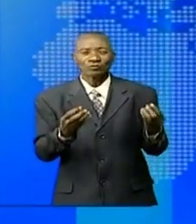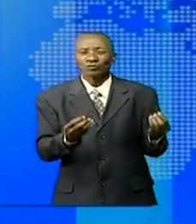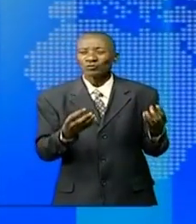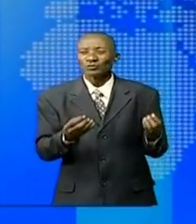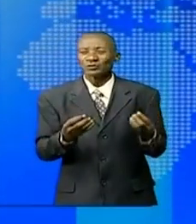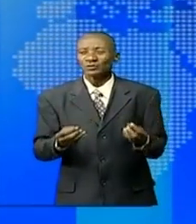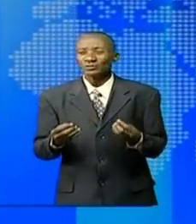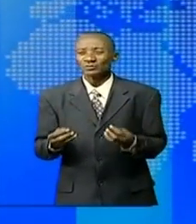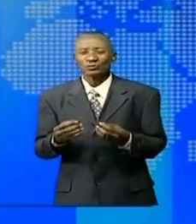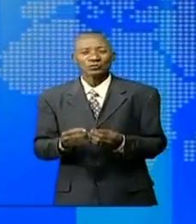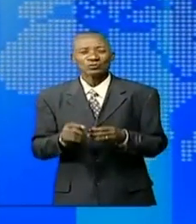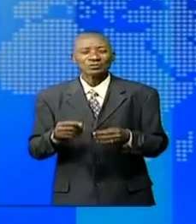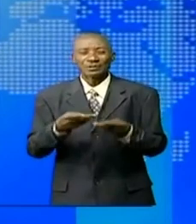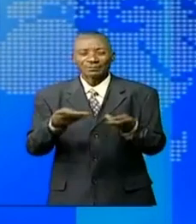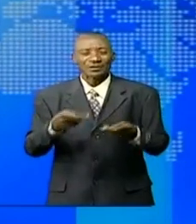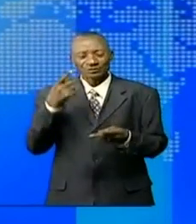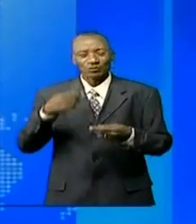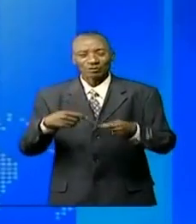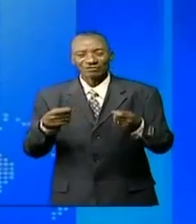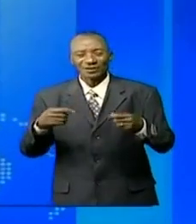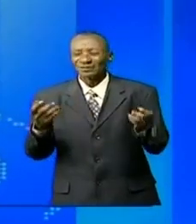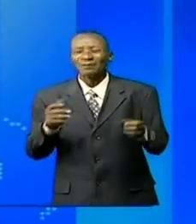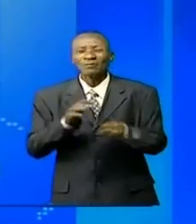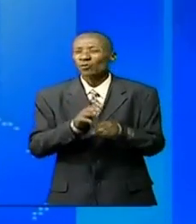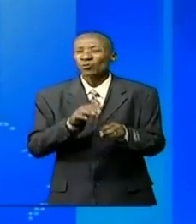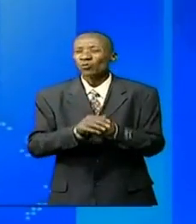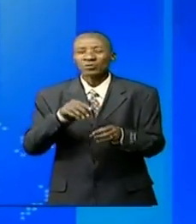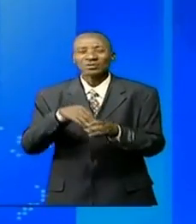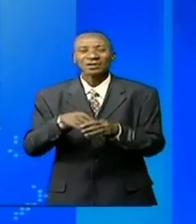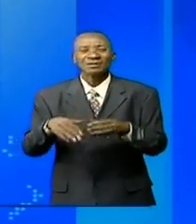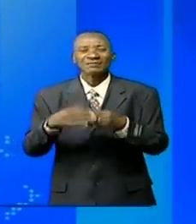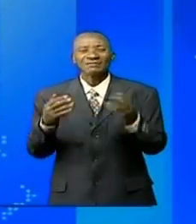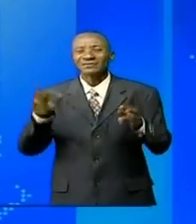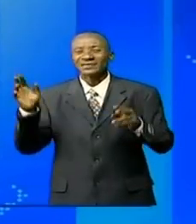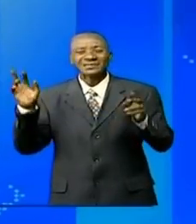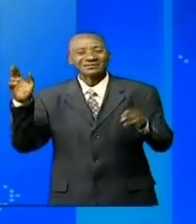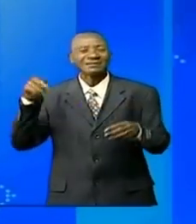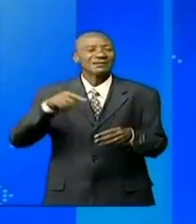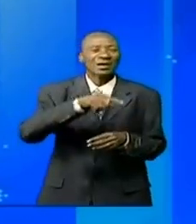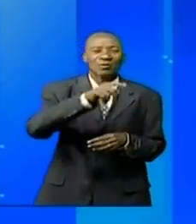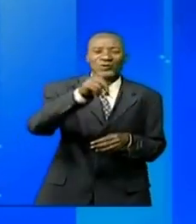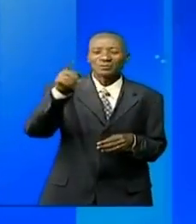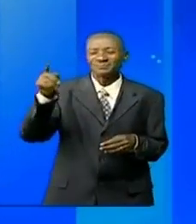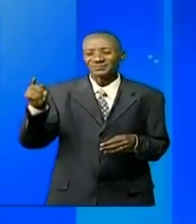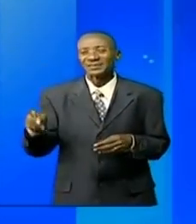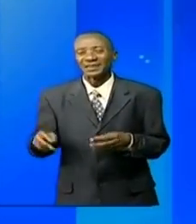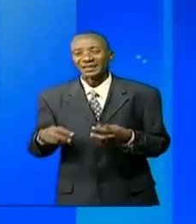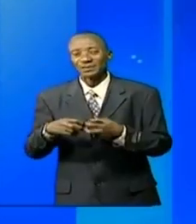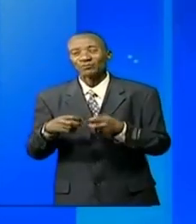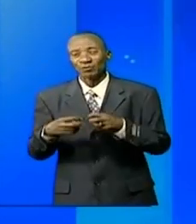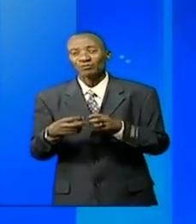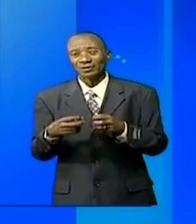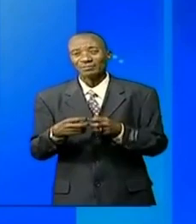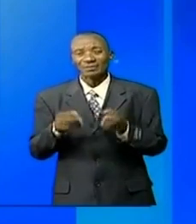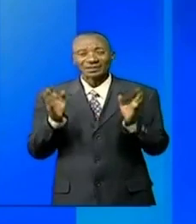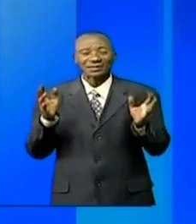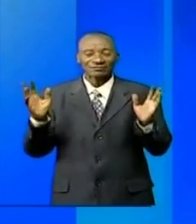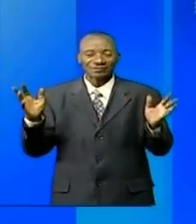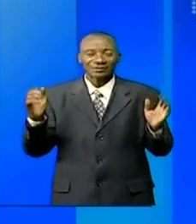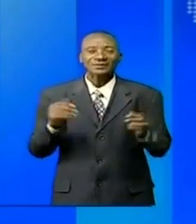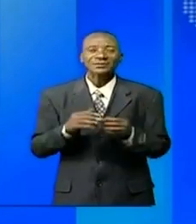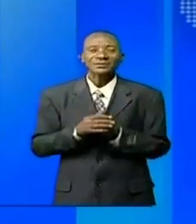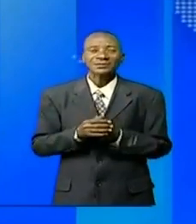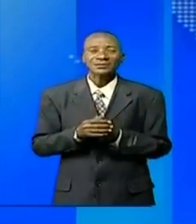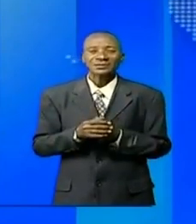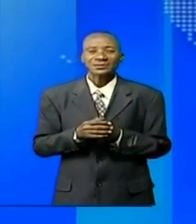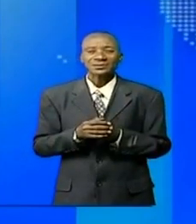cette spécialité culinaire. Les questions sont celles de savoir si ces repas prêts à manger sont-ils rôtis suivant les normes de